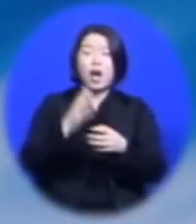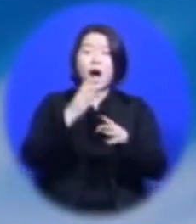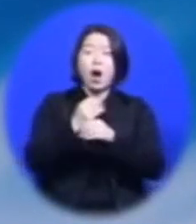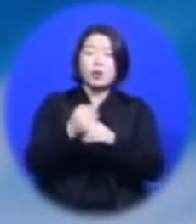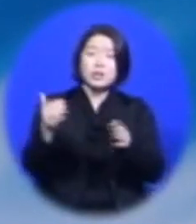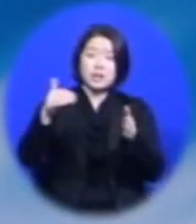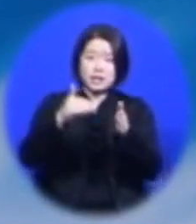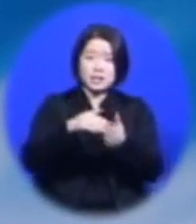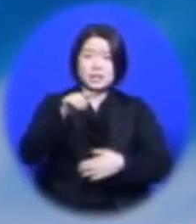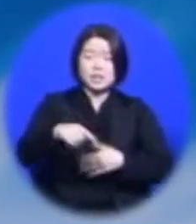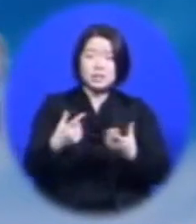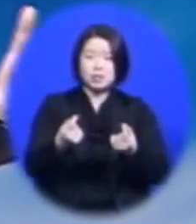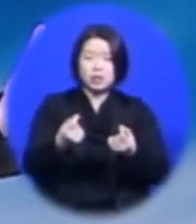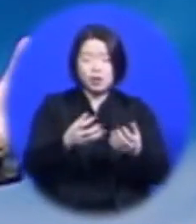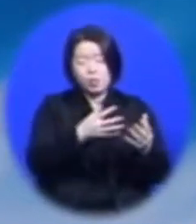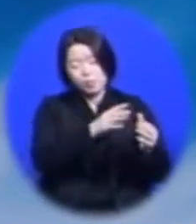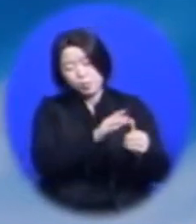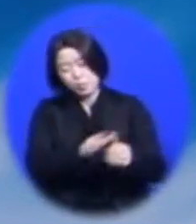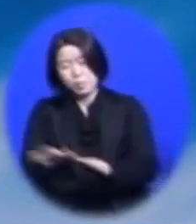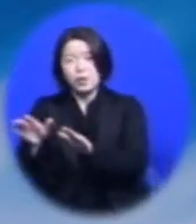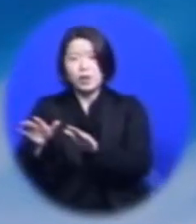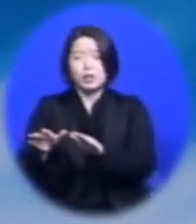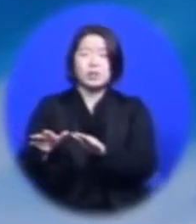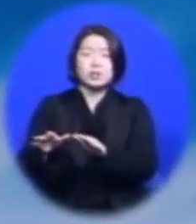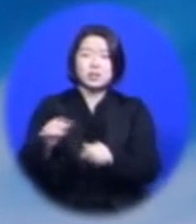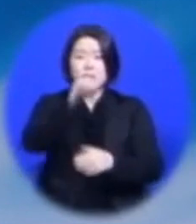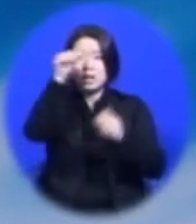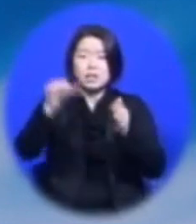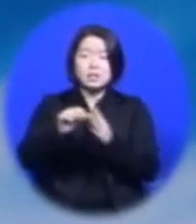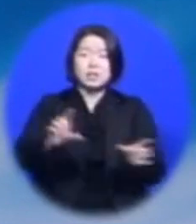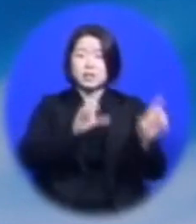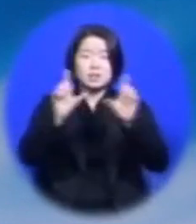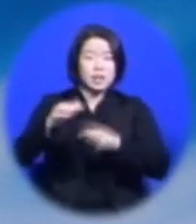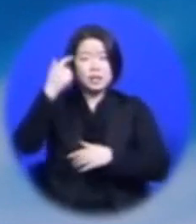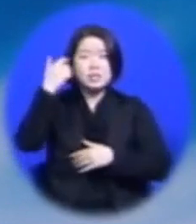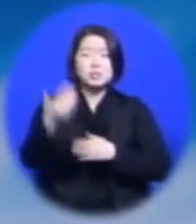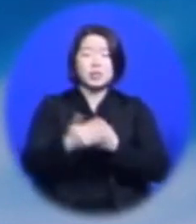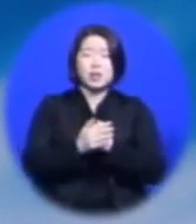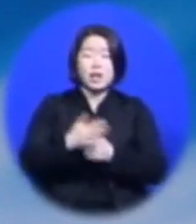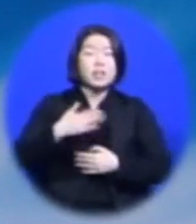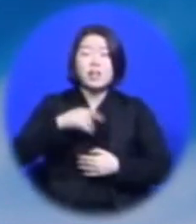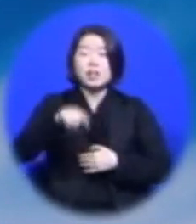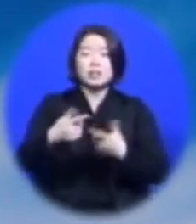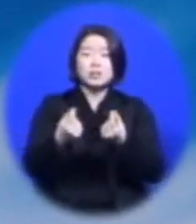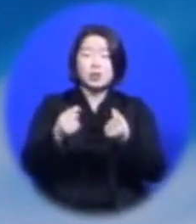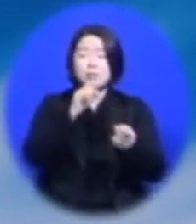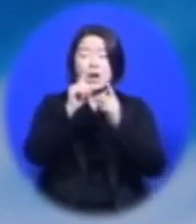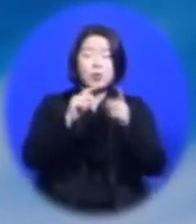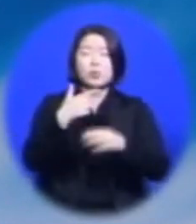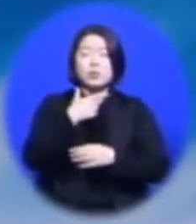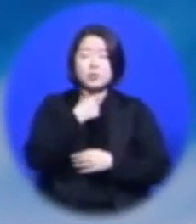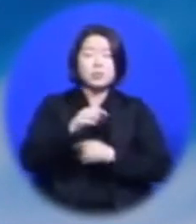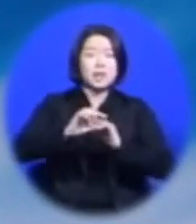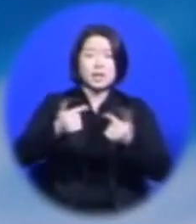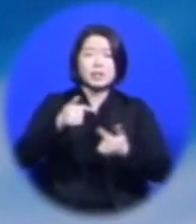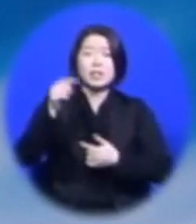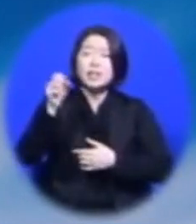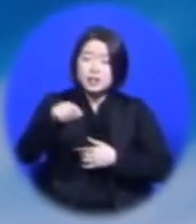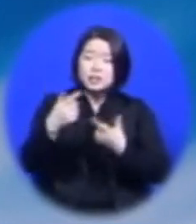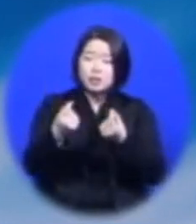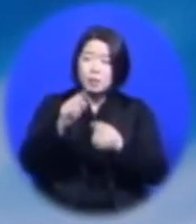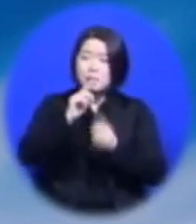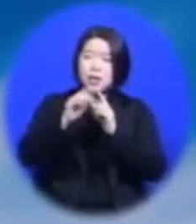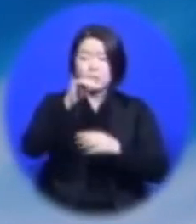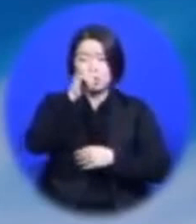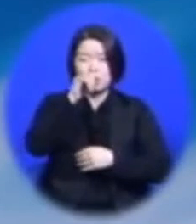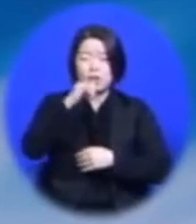언제까지나 이렇게 휩쓸려 가듯이 인생을 사실 겁니까? 내가 그런 말 하고 싶지 않은데 자꾸 그런 말을 하고, 나는